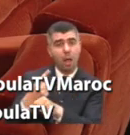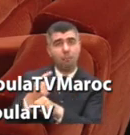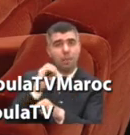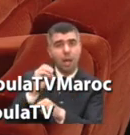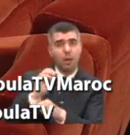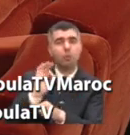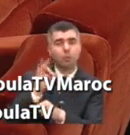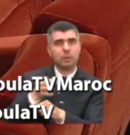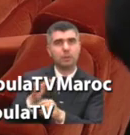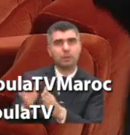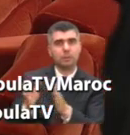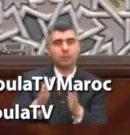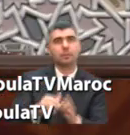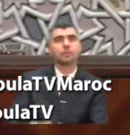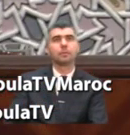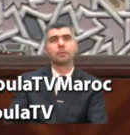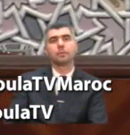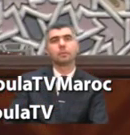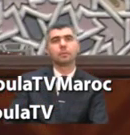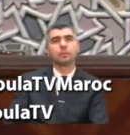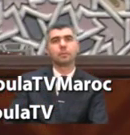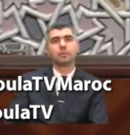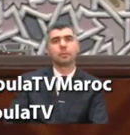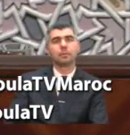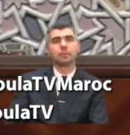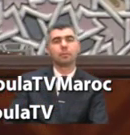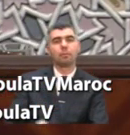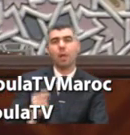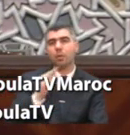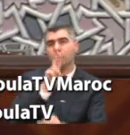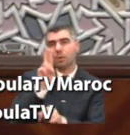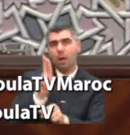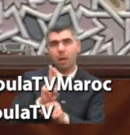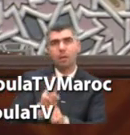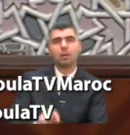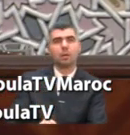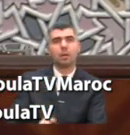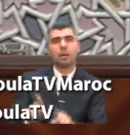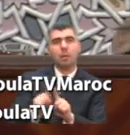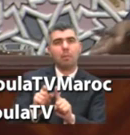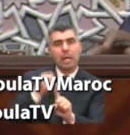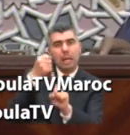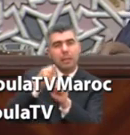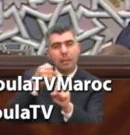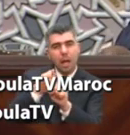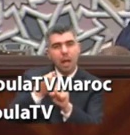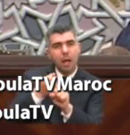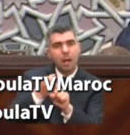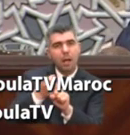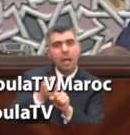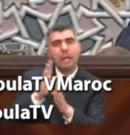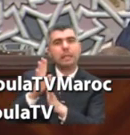يجيكم. شكرا. السؤال الموالي يتعلق بتقديم إصلاح نظام